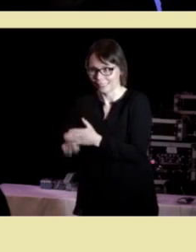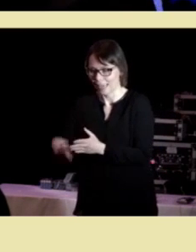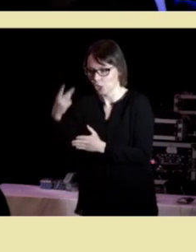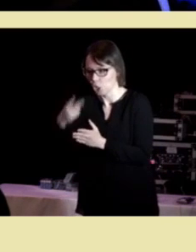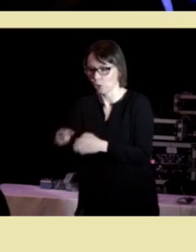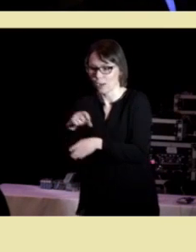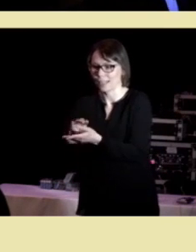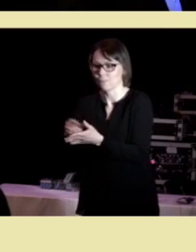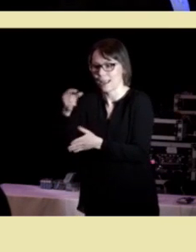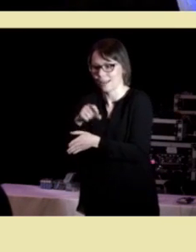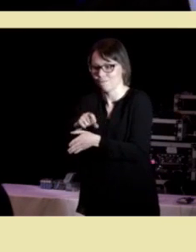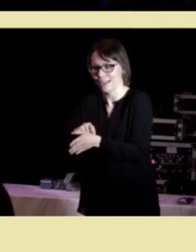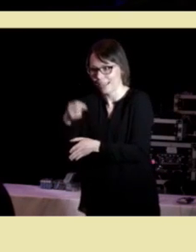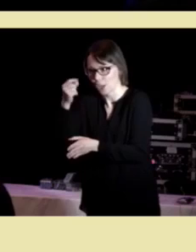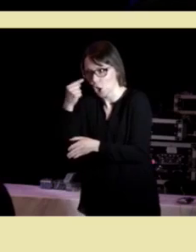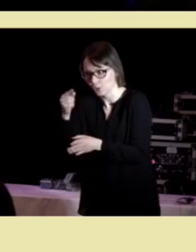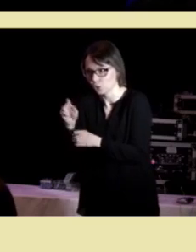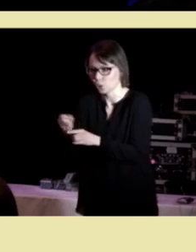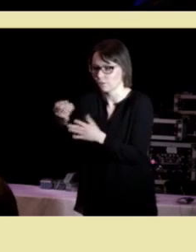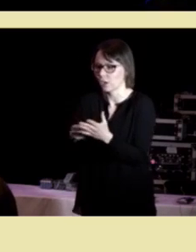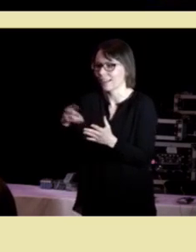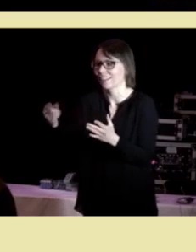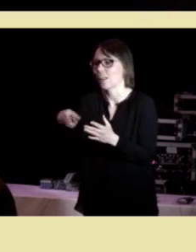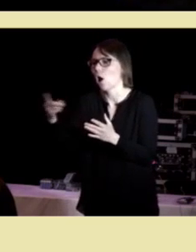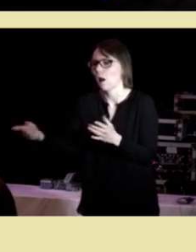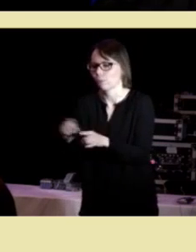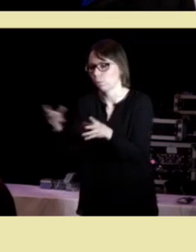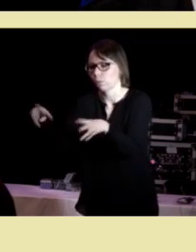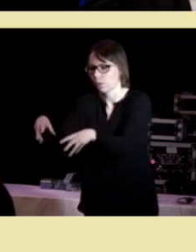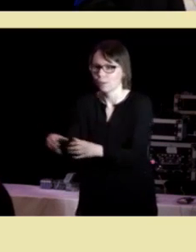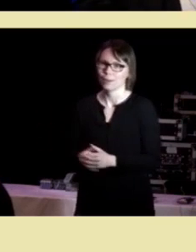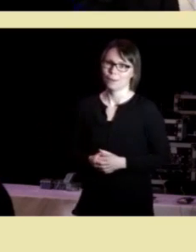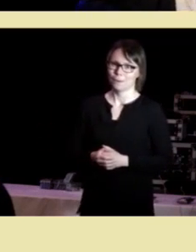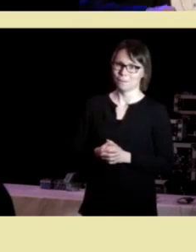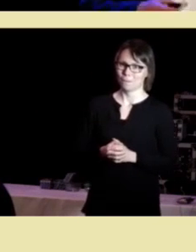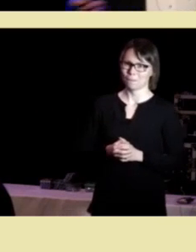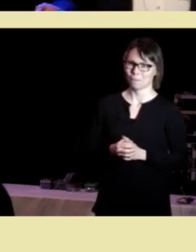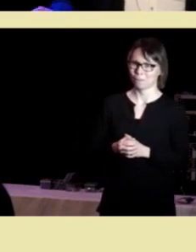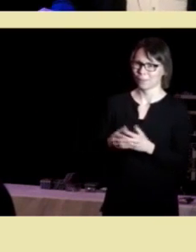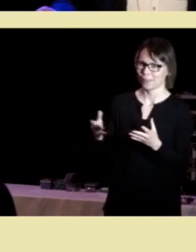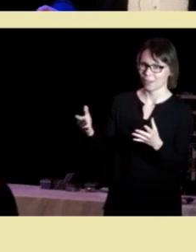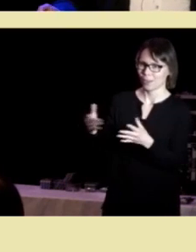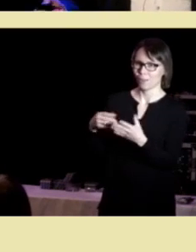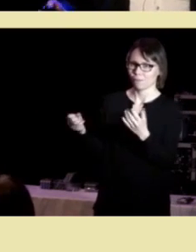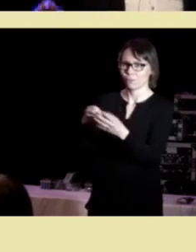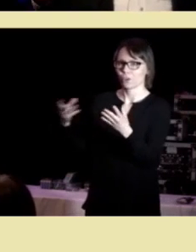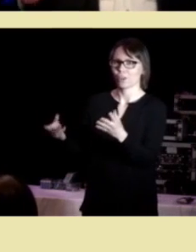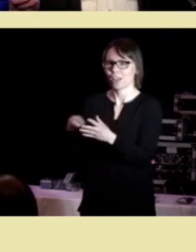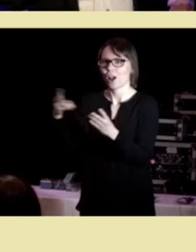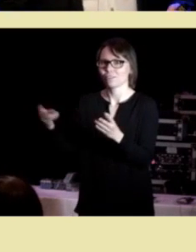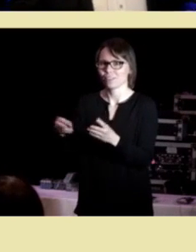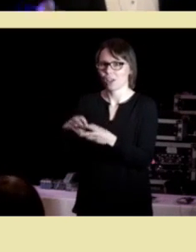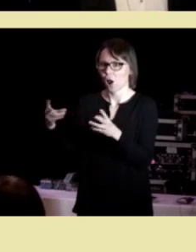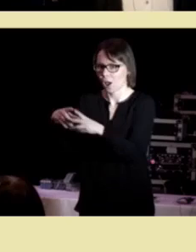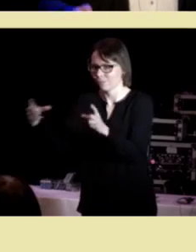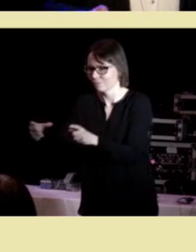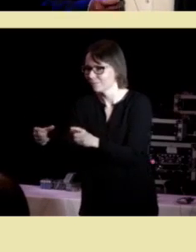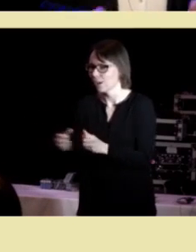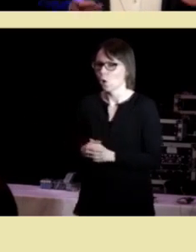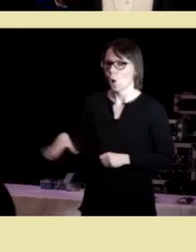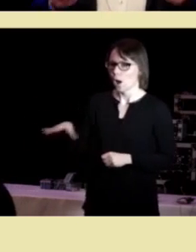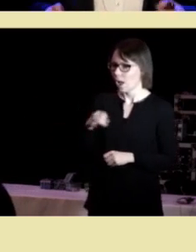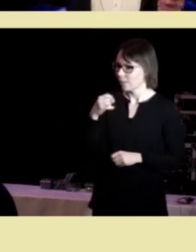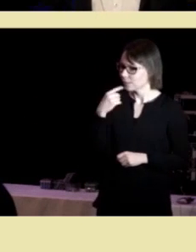og legene med legeøyne, og så er alltid forklaringen i en av de andre sløyfene. Og de har aldri snakket sammen før, og alle har sagt